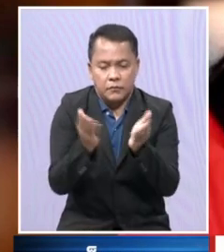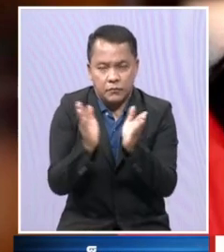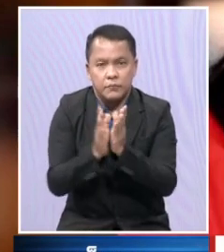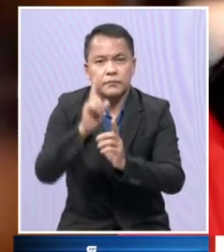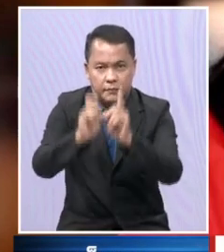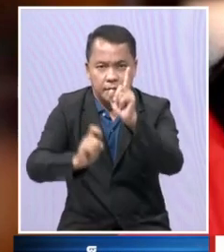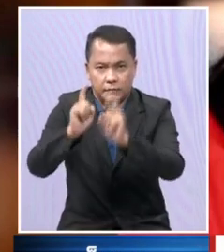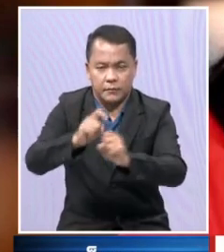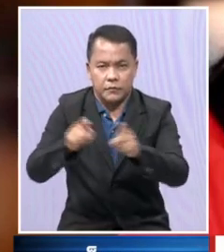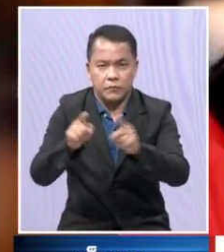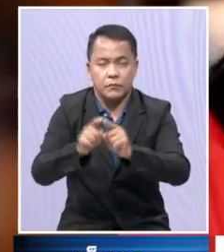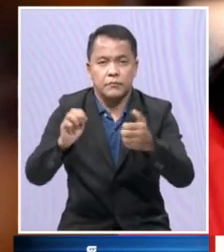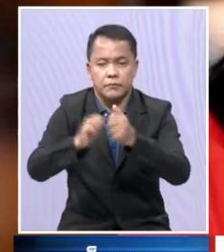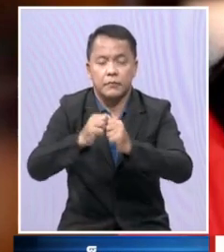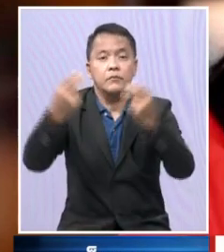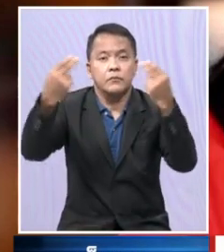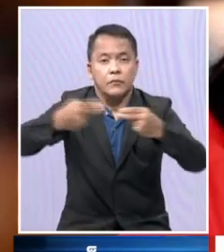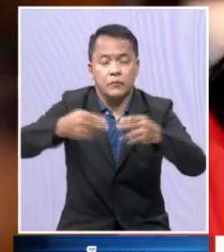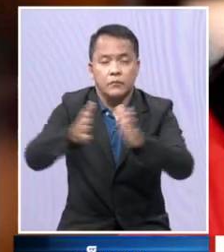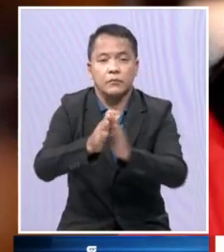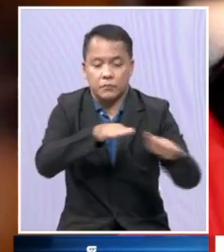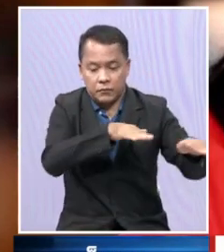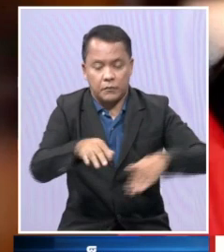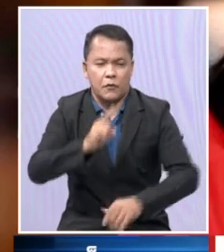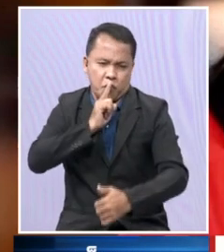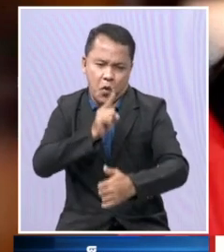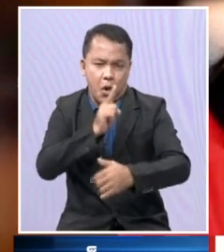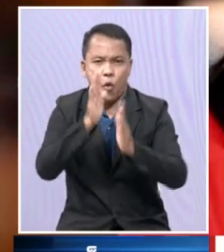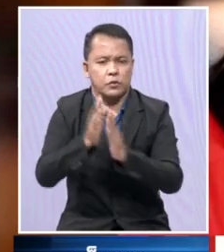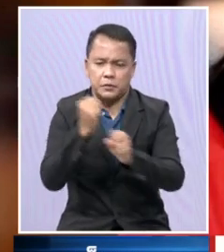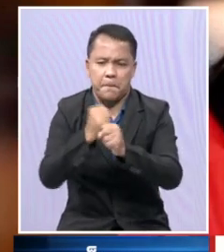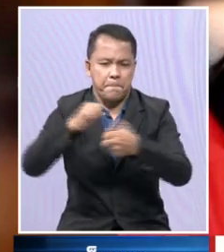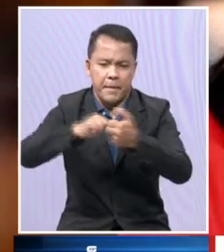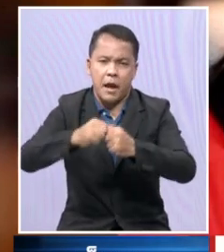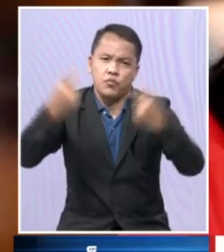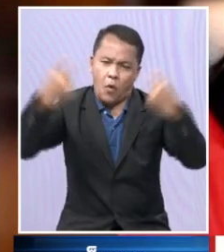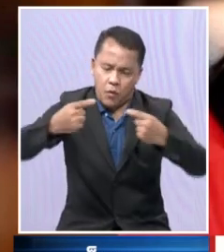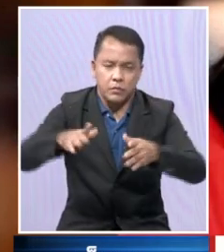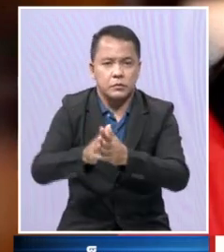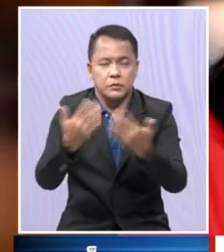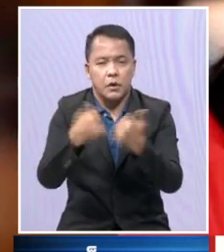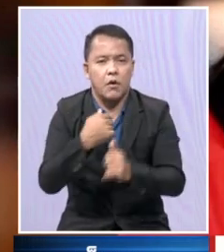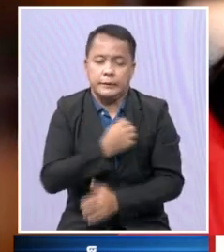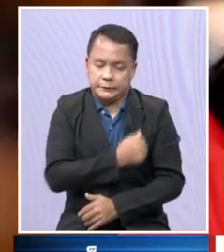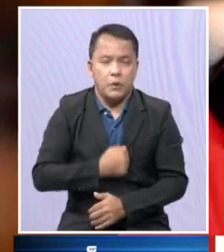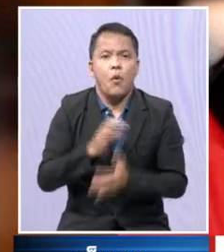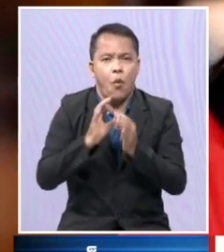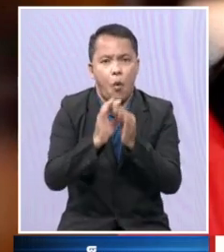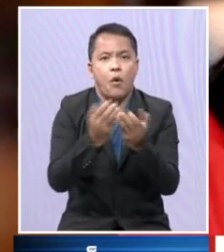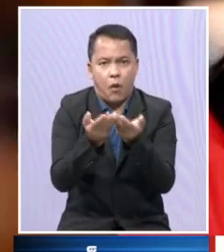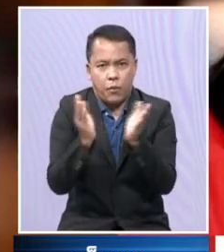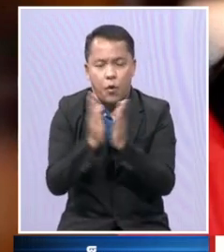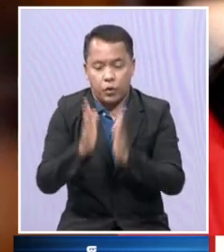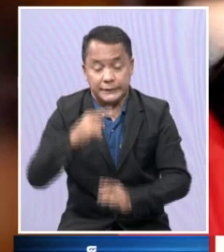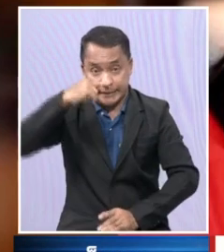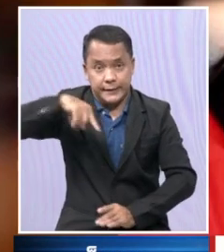วผู้เสียชีวิตกรณีสถานการณ์การสู้รบพร้อมประณามการกระทำรุนแรงต่อผู้บริสุทธิ์ทุกคนขอแสดงความห่วงใยต่อครอบครัว